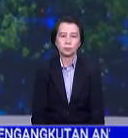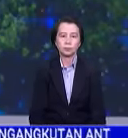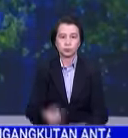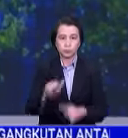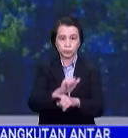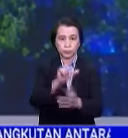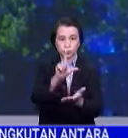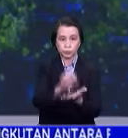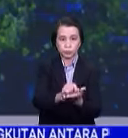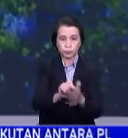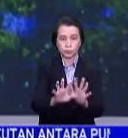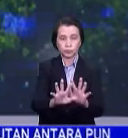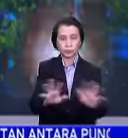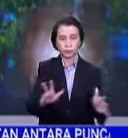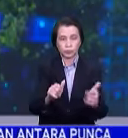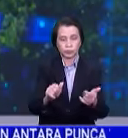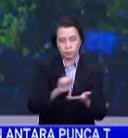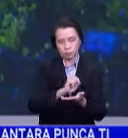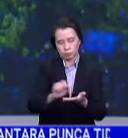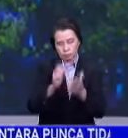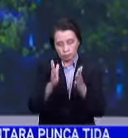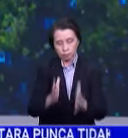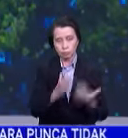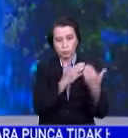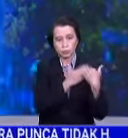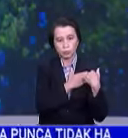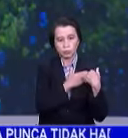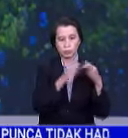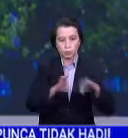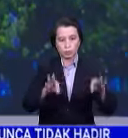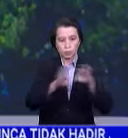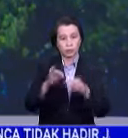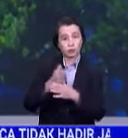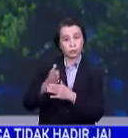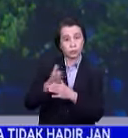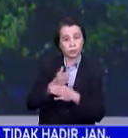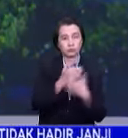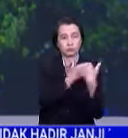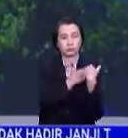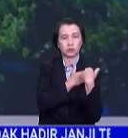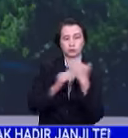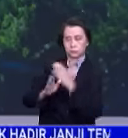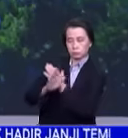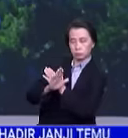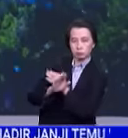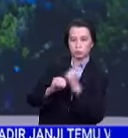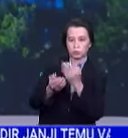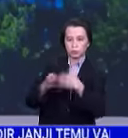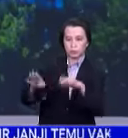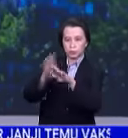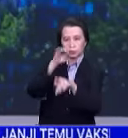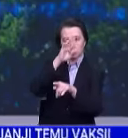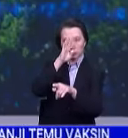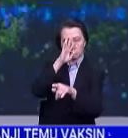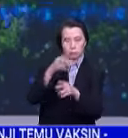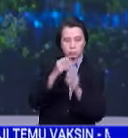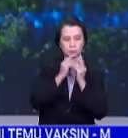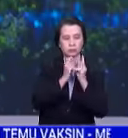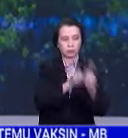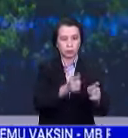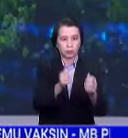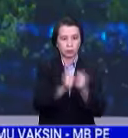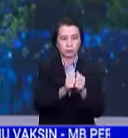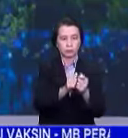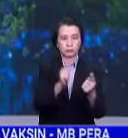Pengamal media, terutama barisan editorial, memainkan peranan penting. Berkongsi tanggungjawab membendung berita palsu dan memberi maklum balas